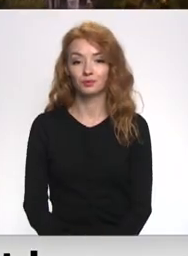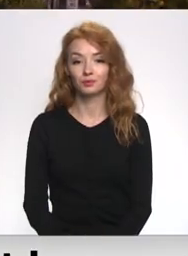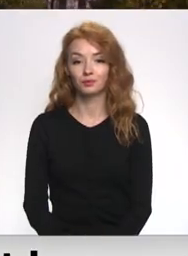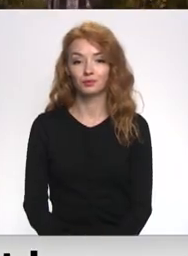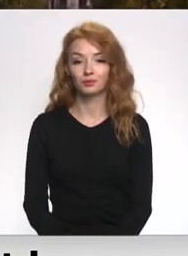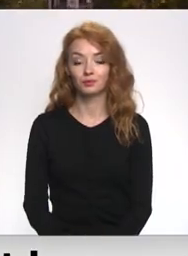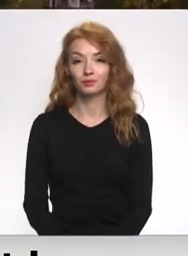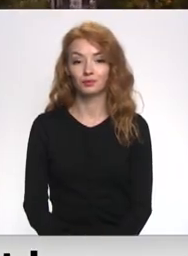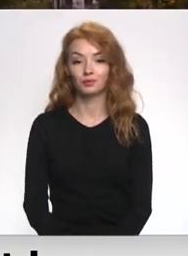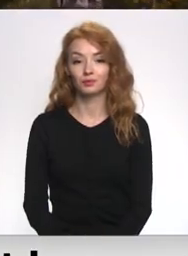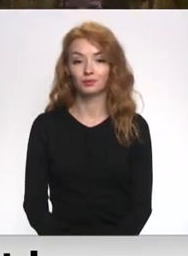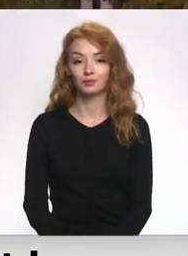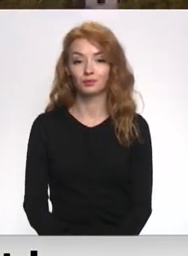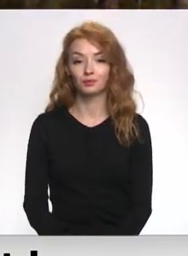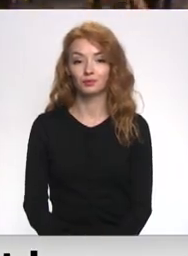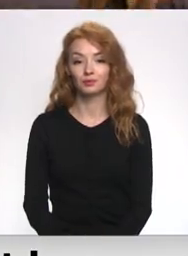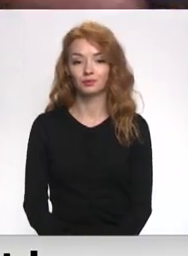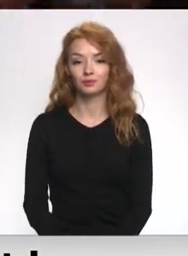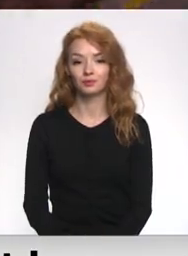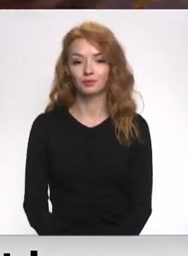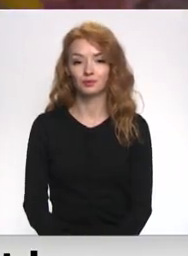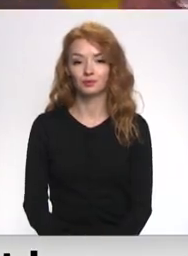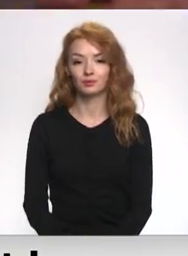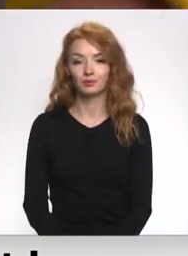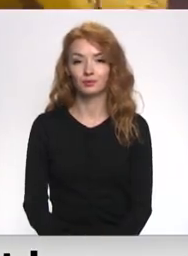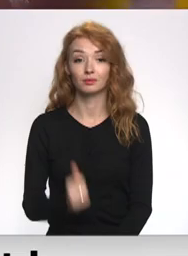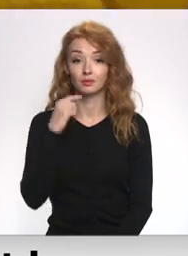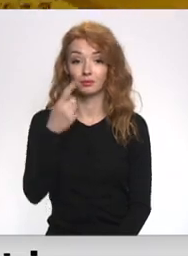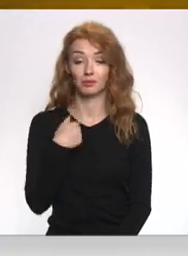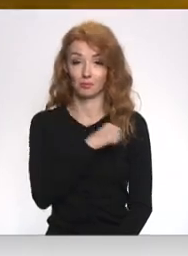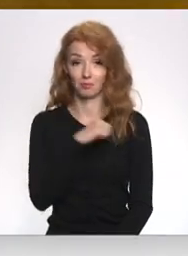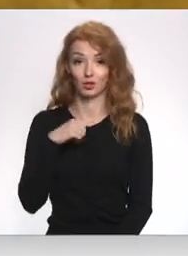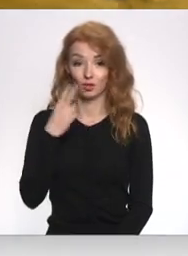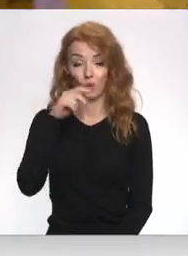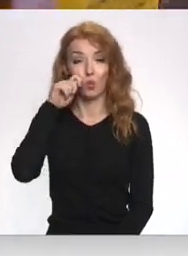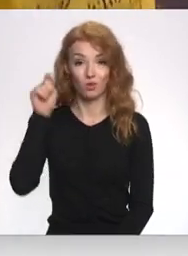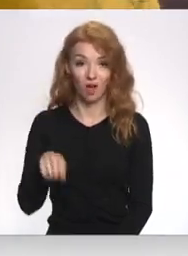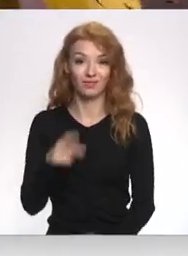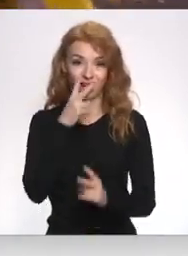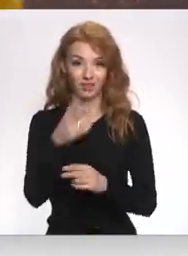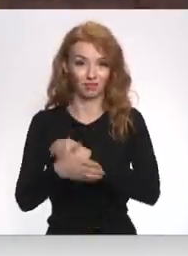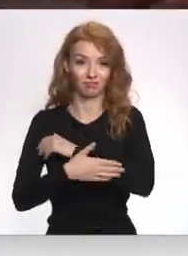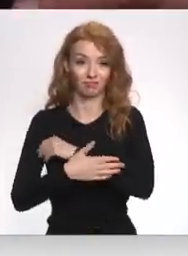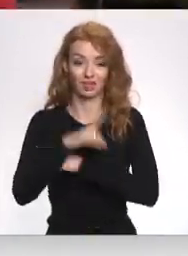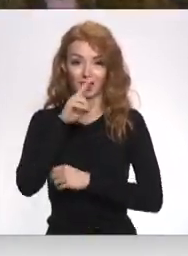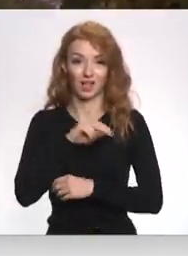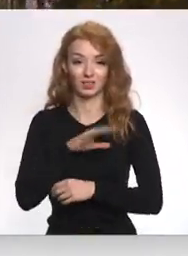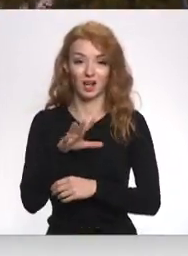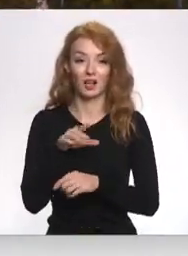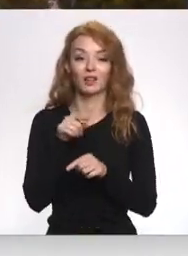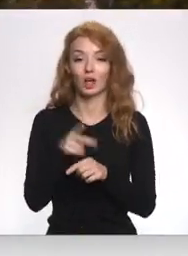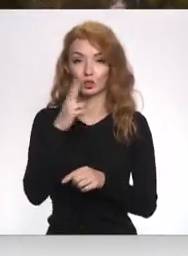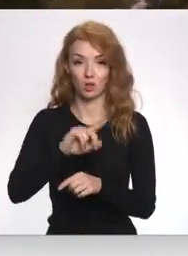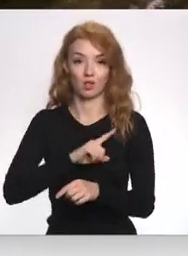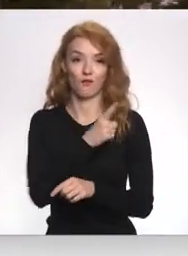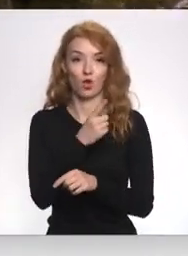Esam s Ukraini. Kā vi vidīti, nerabotājiet rukā? Eta vse posle ranīņa. Es pats esmu no Ukrainas. Kā redzat, man nestrādā roka. Tas ir no